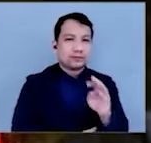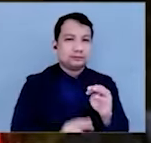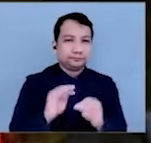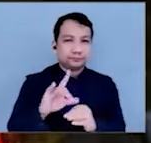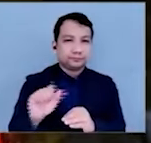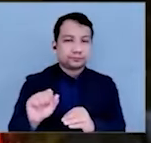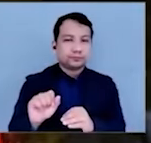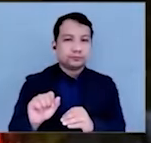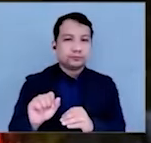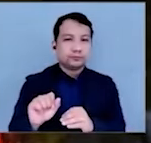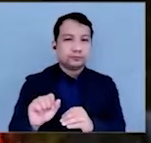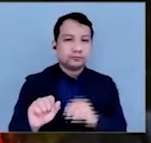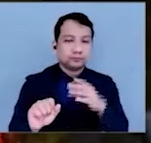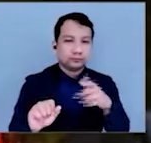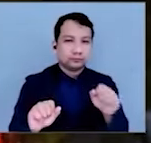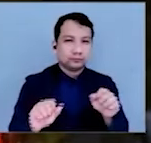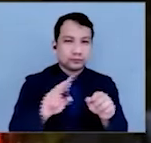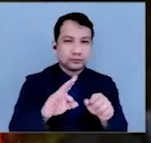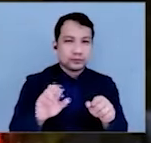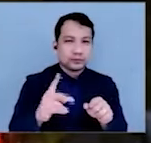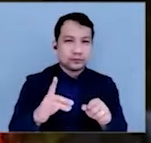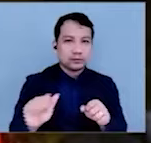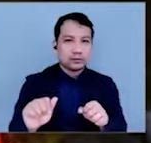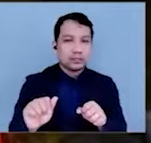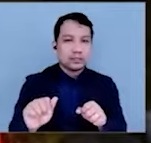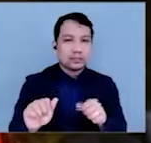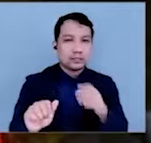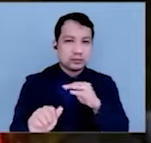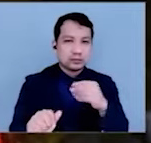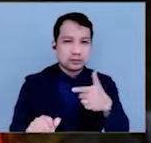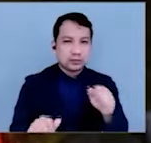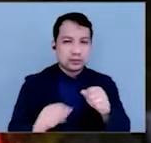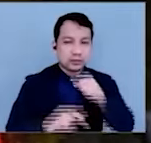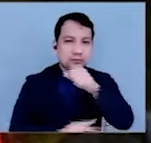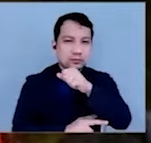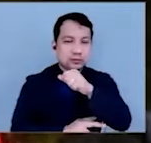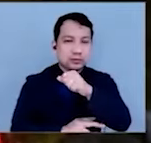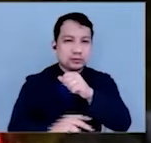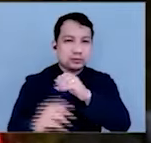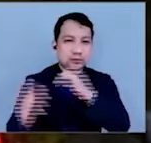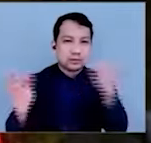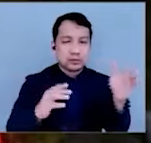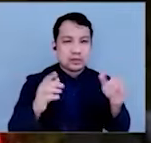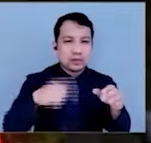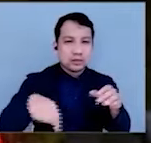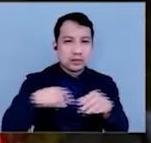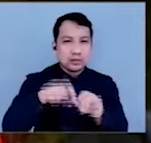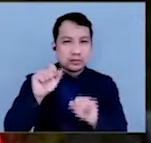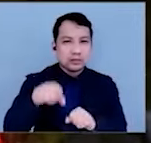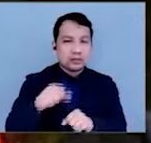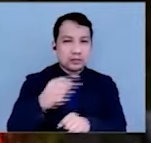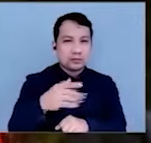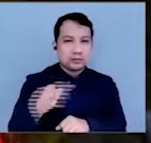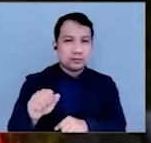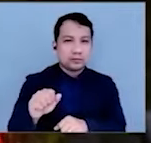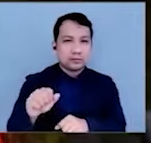ang Circulo Verde Bridge at ang Manggahan Bridge. Nahagip din sa insidente ang Manggahan